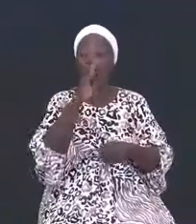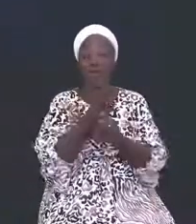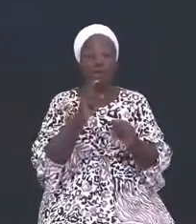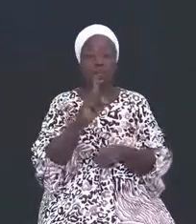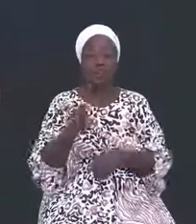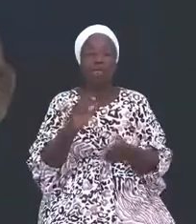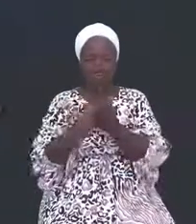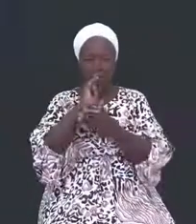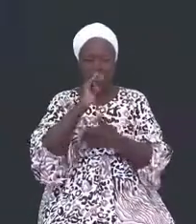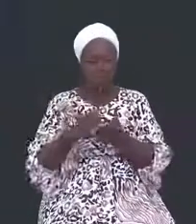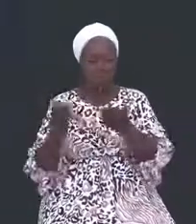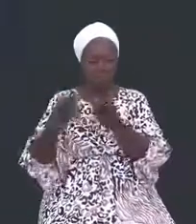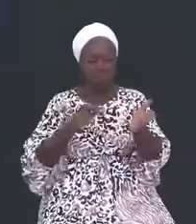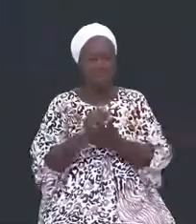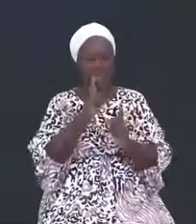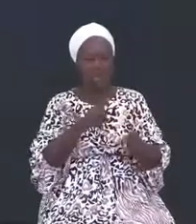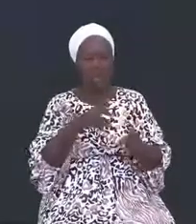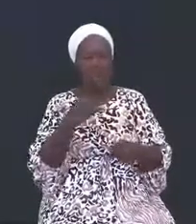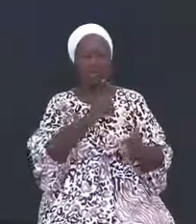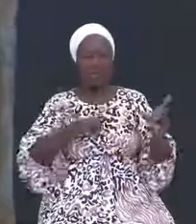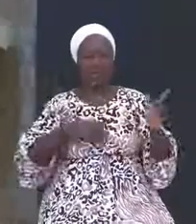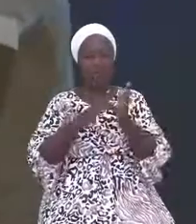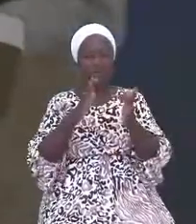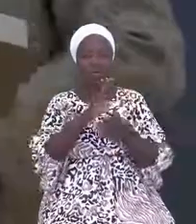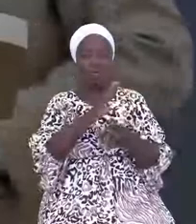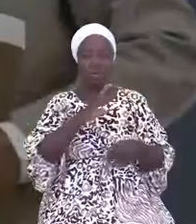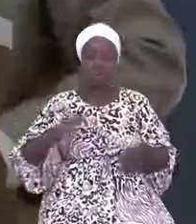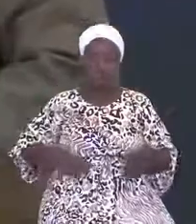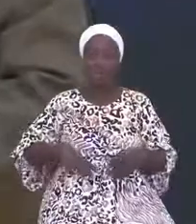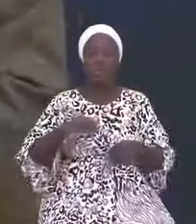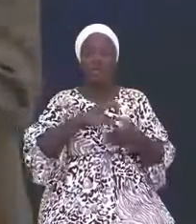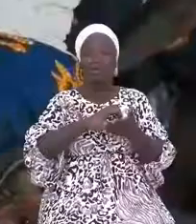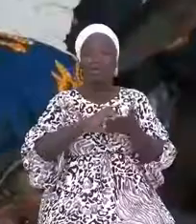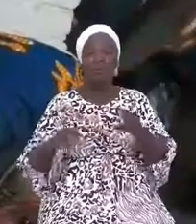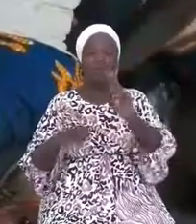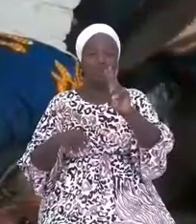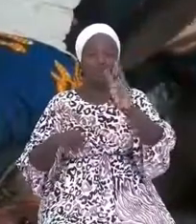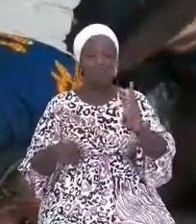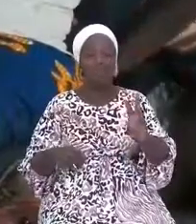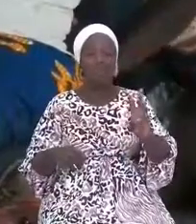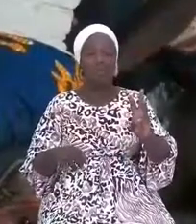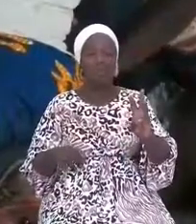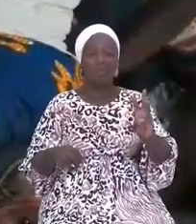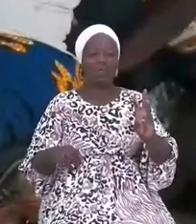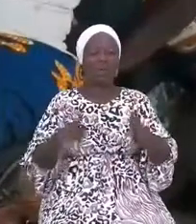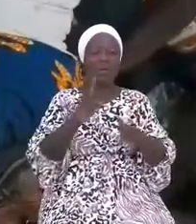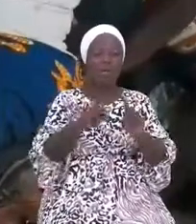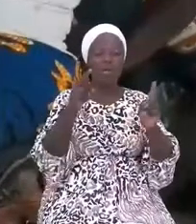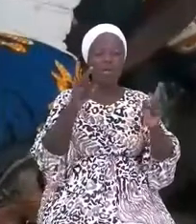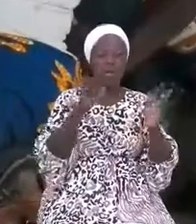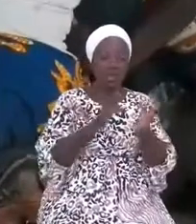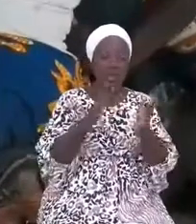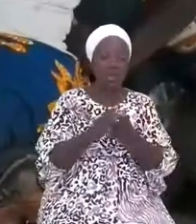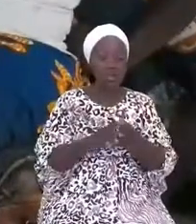a conduit à la réponse du Seigneur Jésus-Christ dans le verset 26. Jésus les regarda et